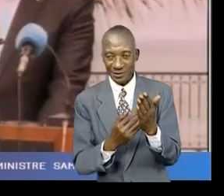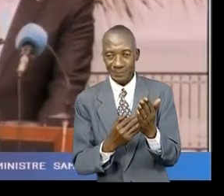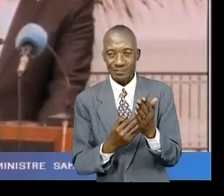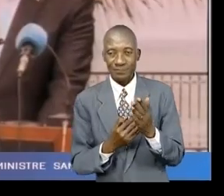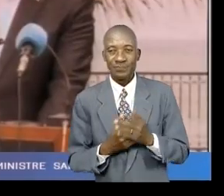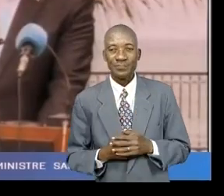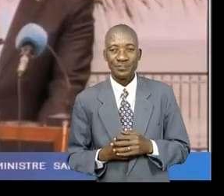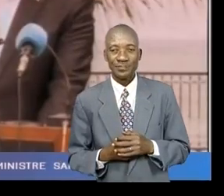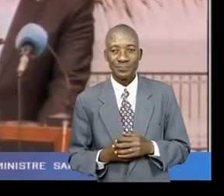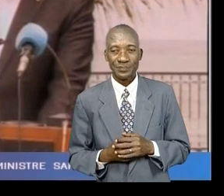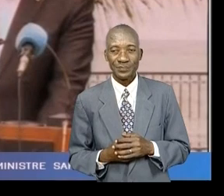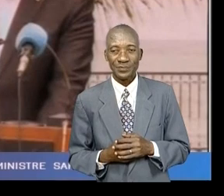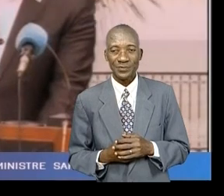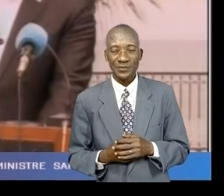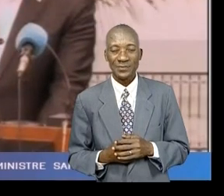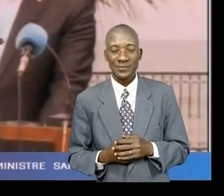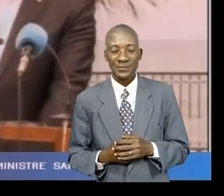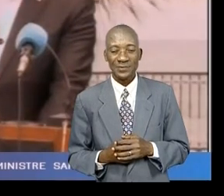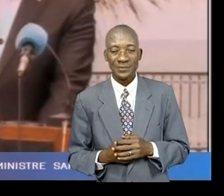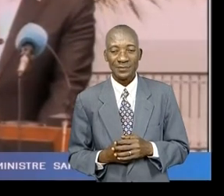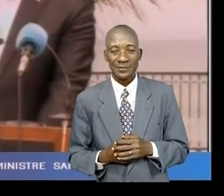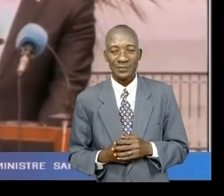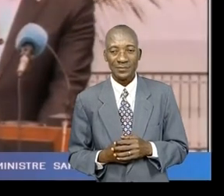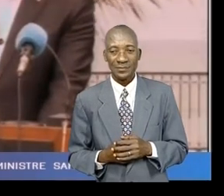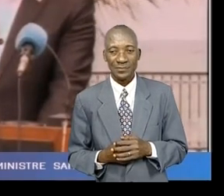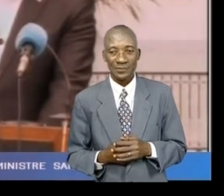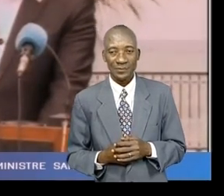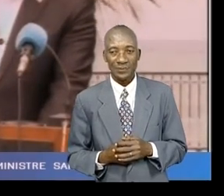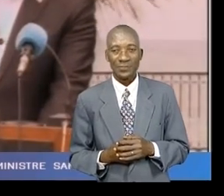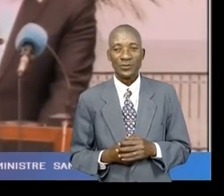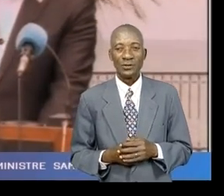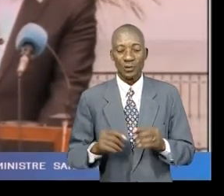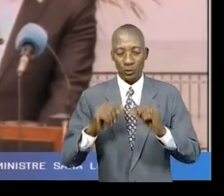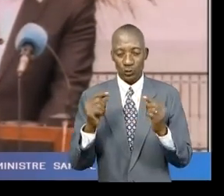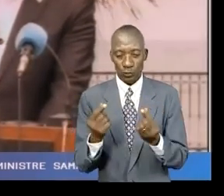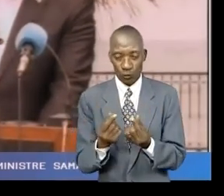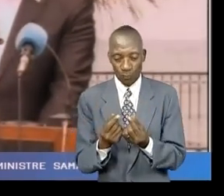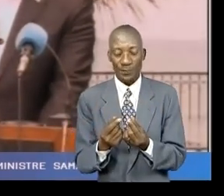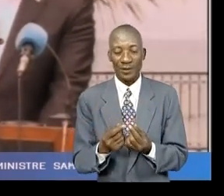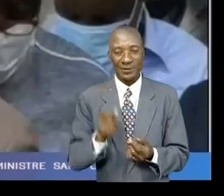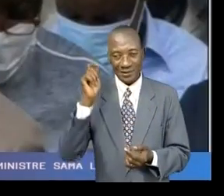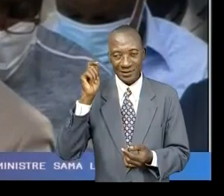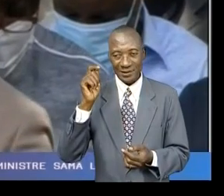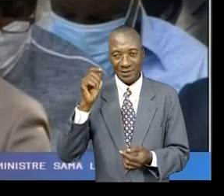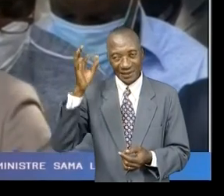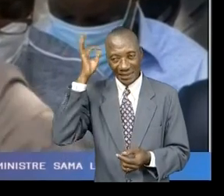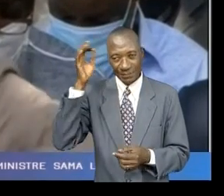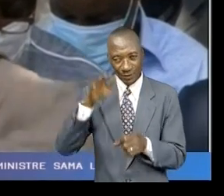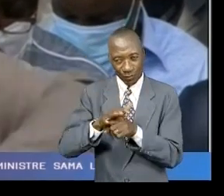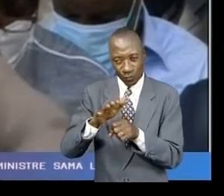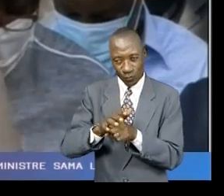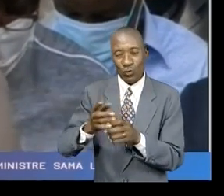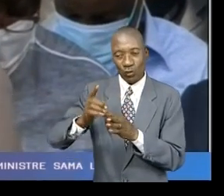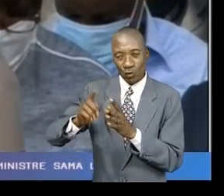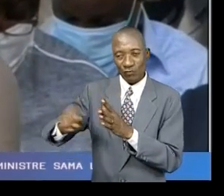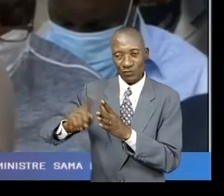des redditions des miliciens depuis la déclaration de l'état de siège. Le souci du Premier